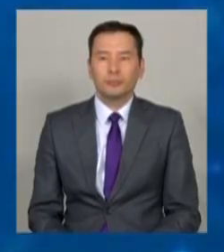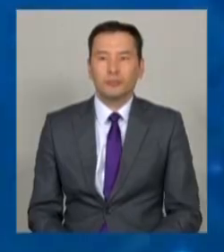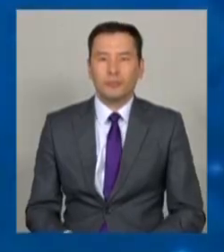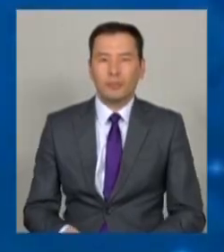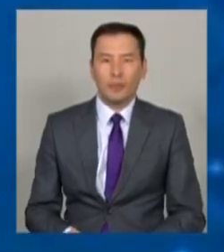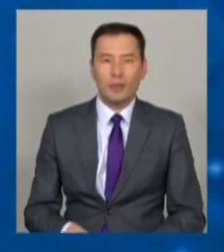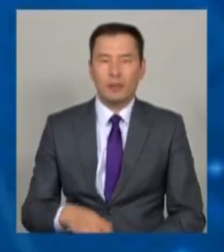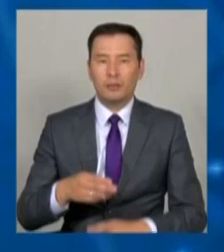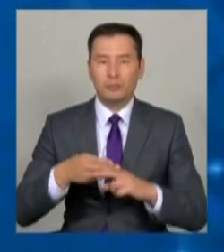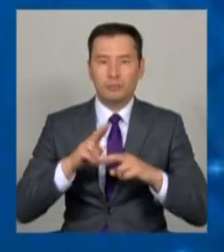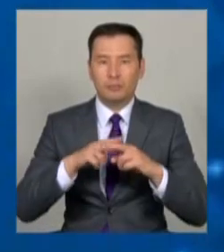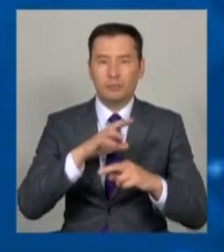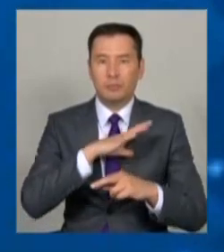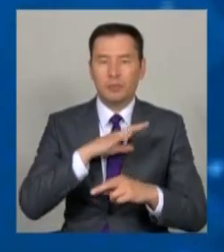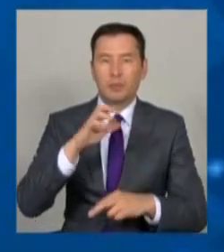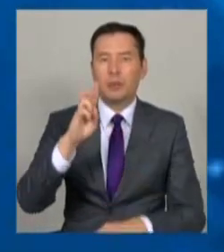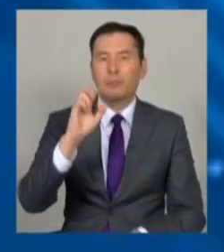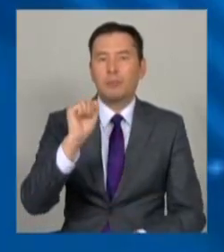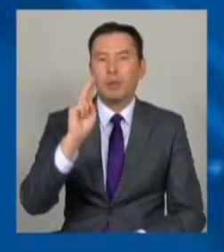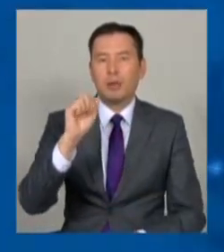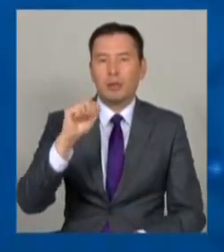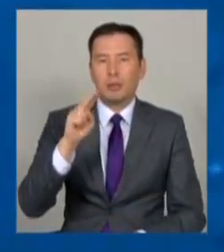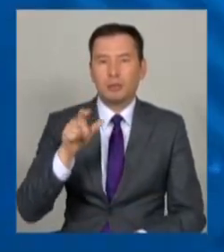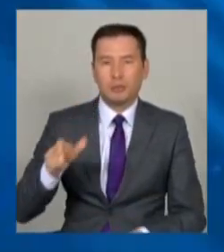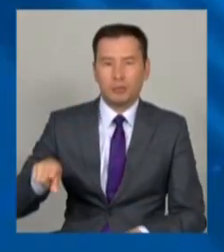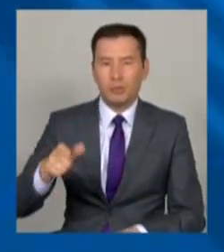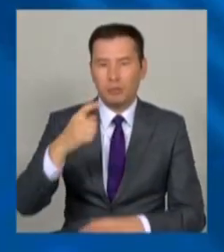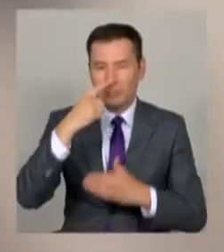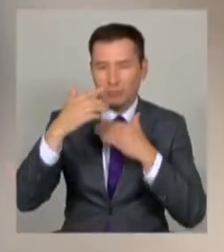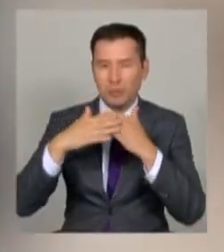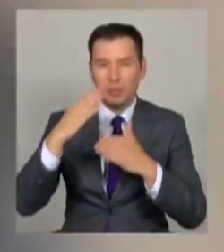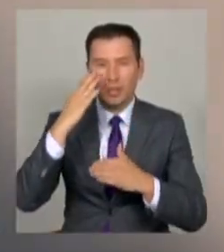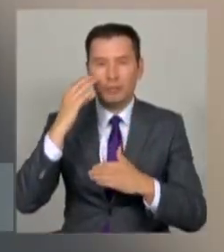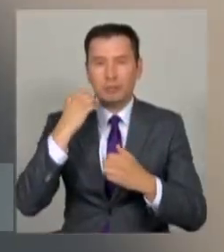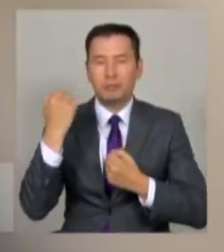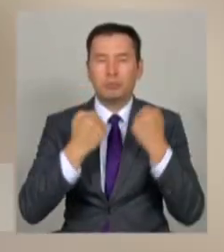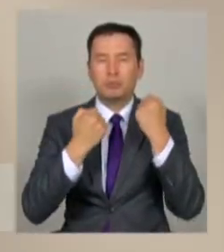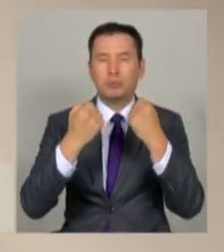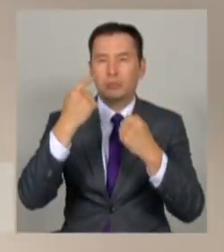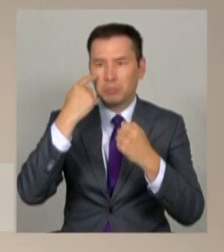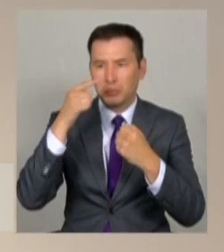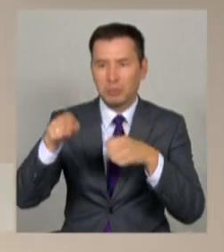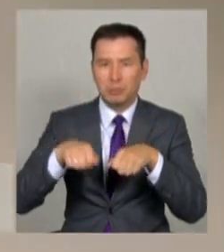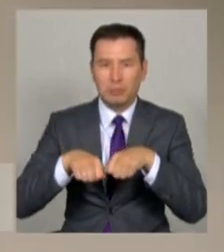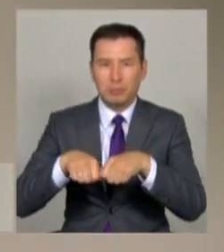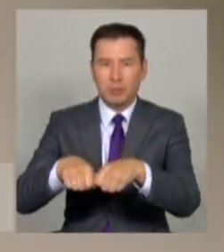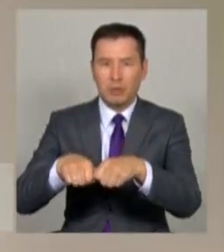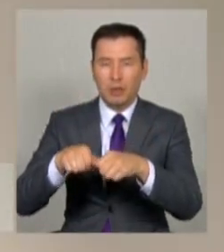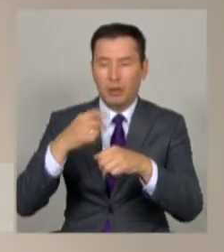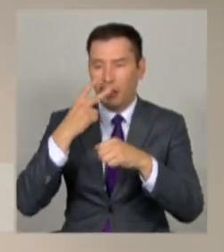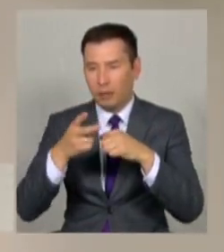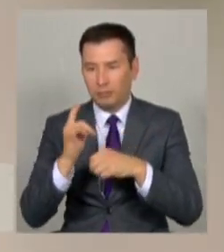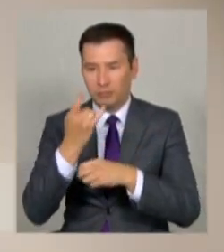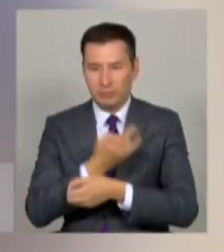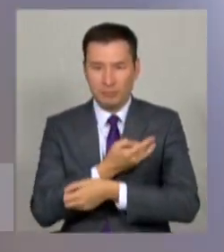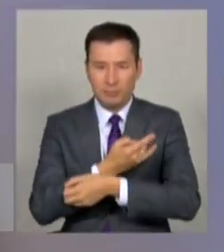Брошенного младенца в коляске обнаружили в районе Бакат близ Алматы. Видео с ребенком опубликовала нашедшая малыша семейная пара. На вид